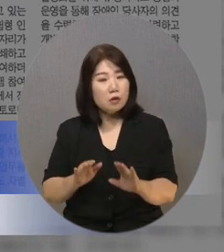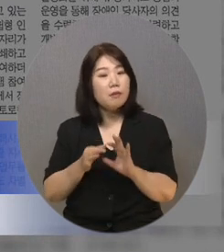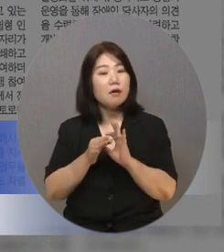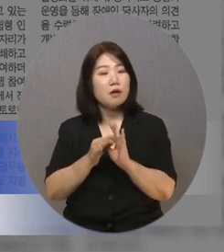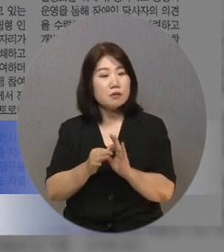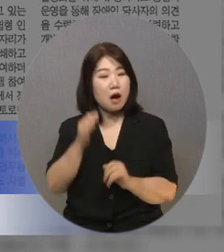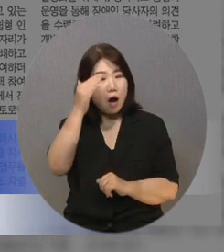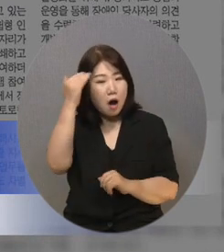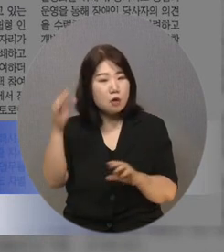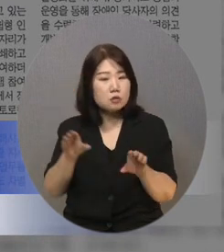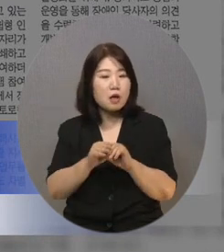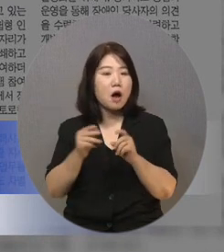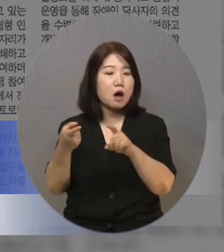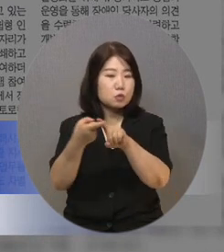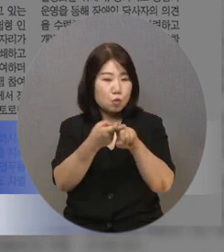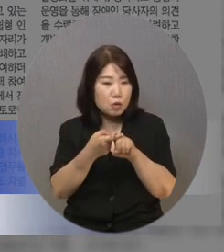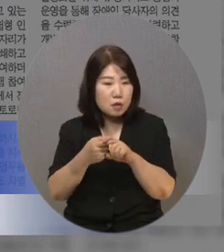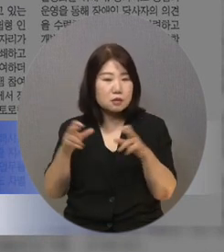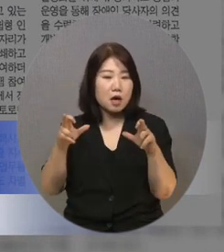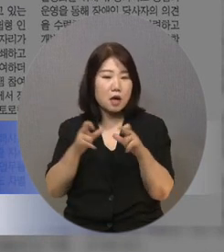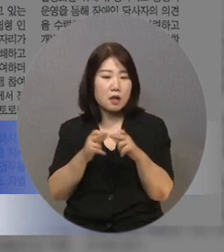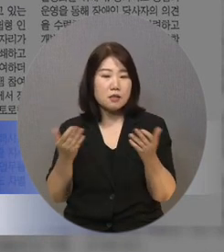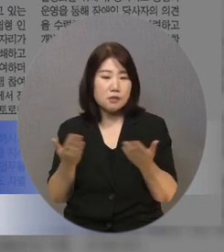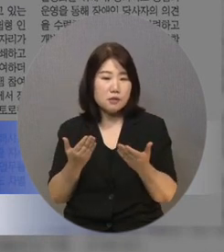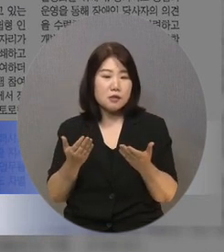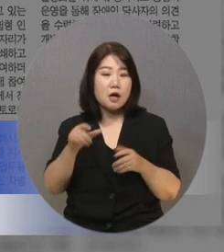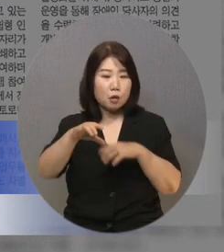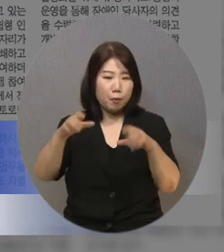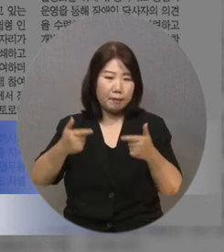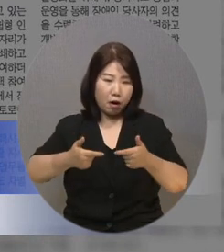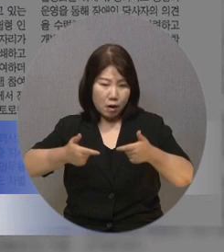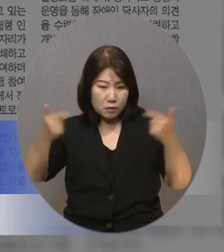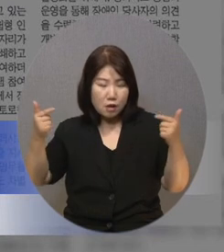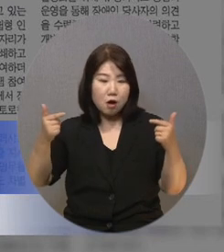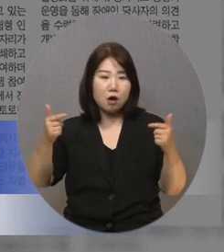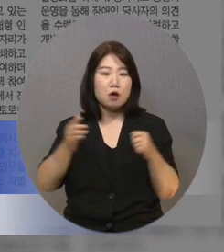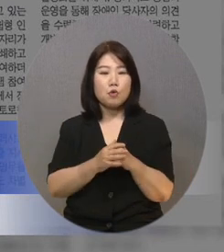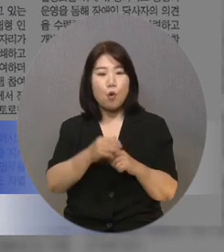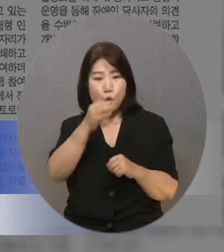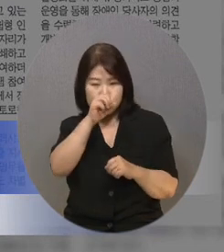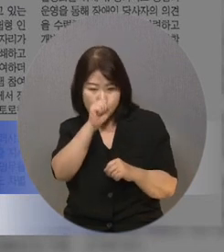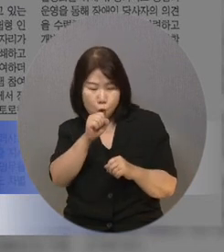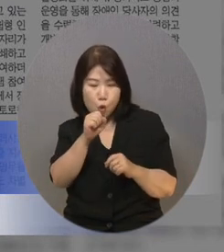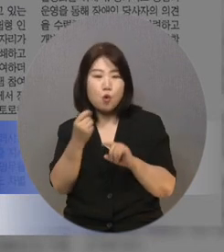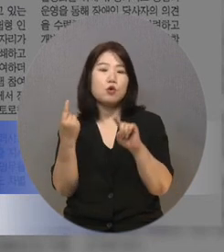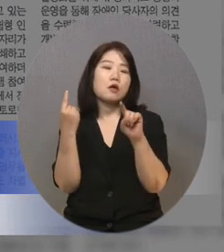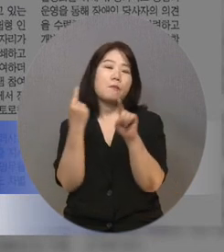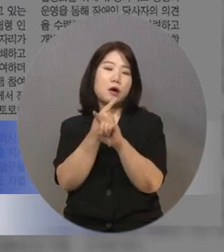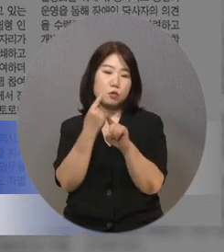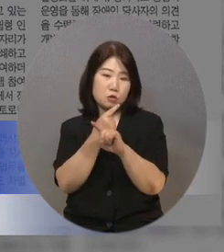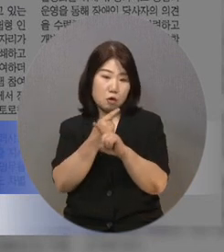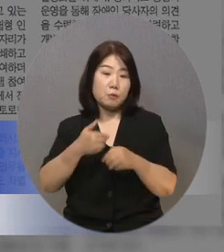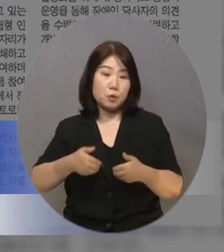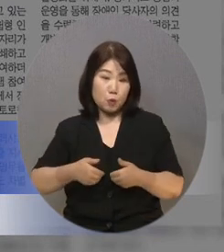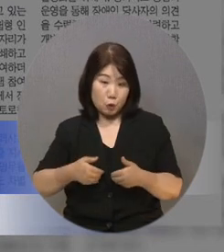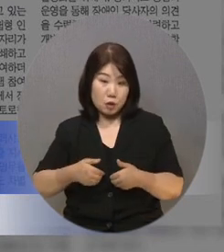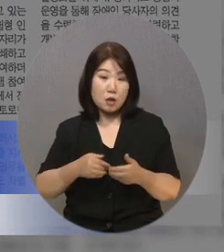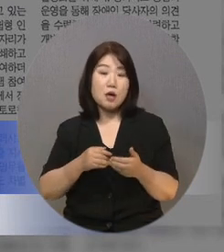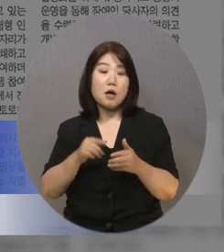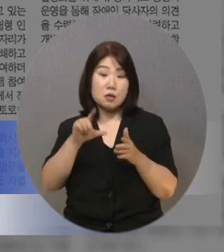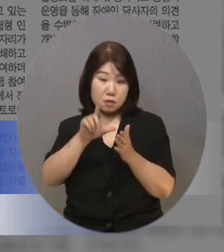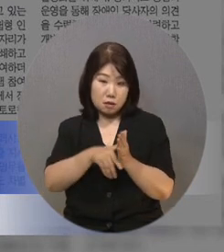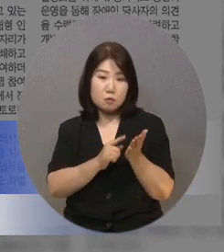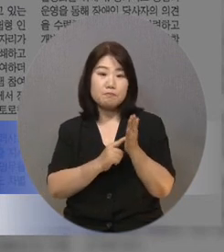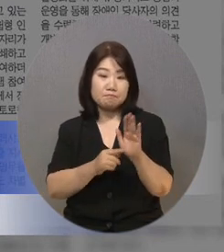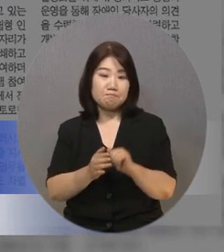관련해 한국 장총은 장애인 일자리에 양적 확대와 더불어 질적 측면의 개선 필요한 시기라고 설명하고 있습니다